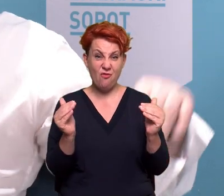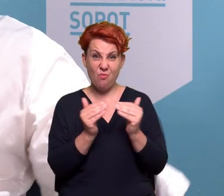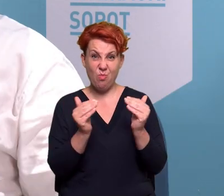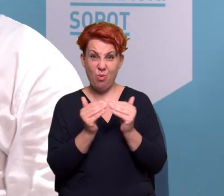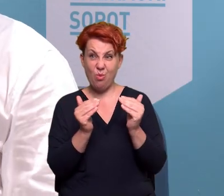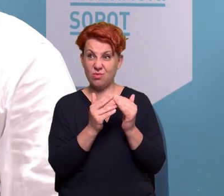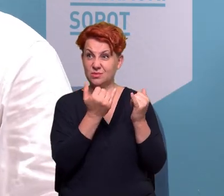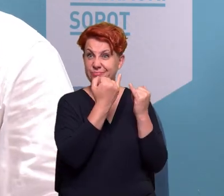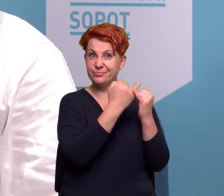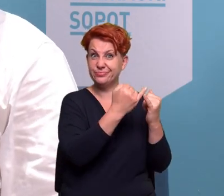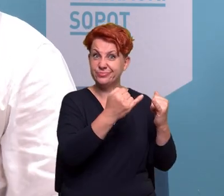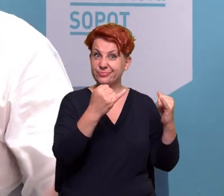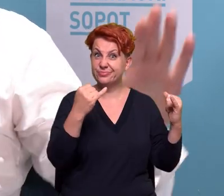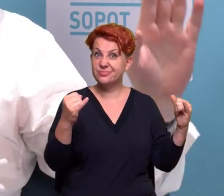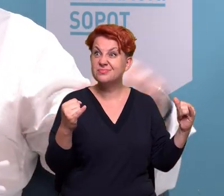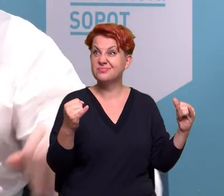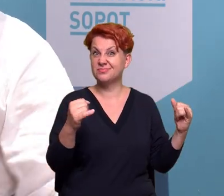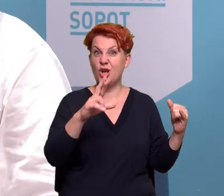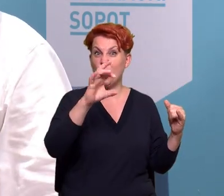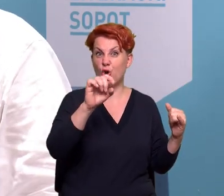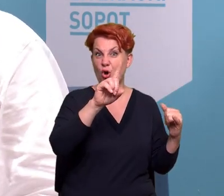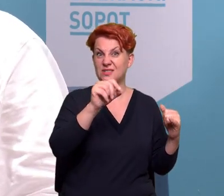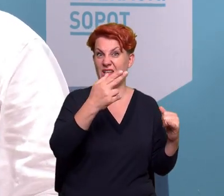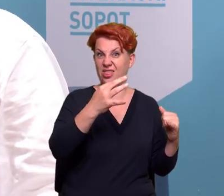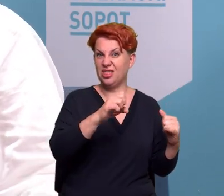rozentale. Tam rozentale.